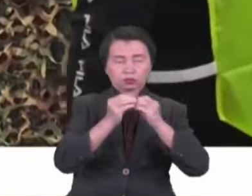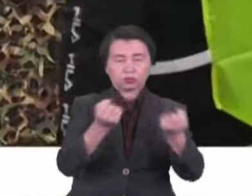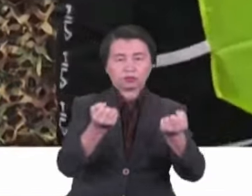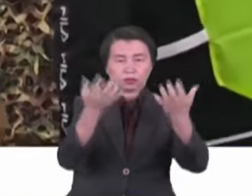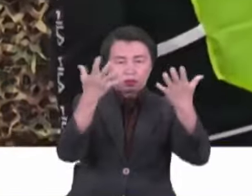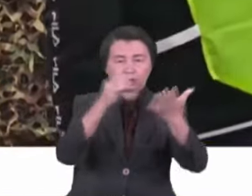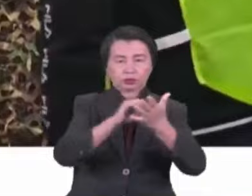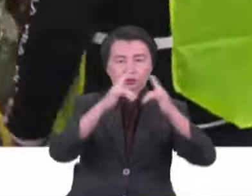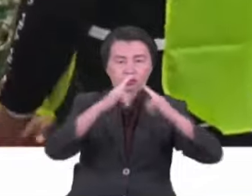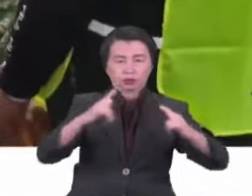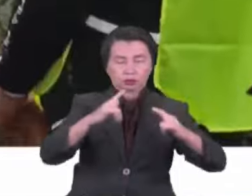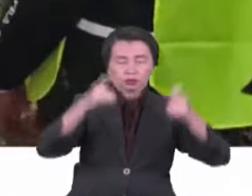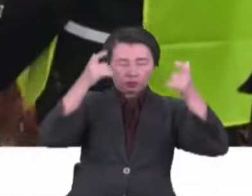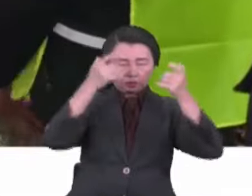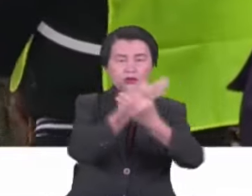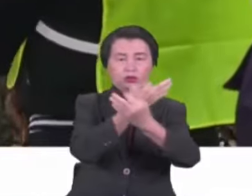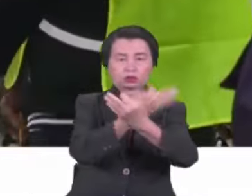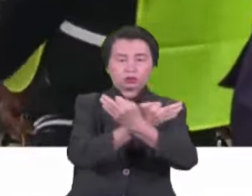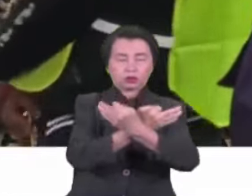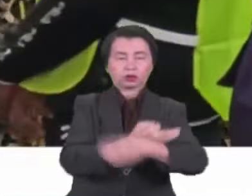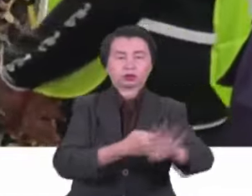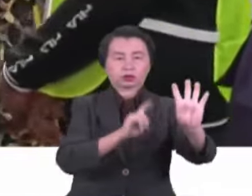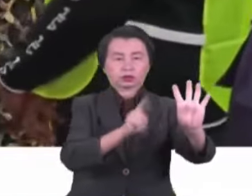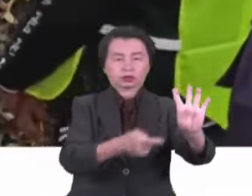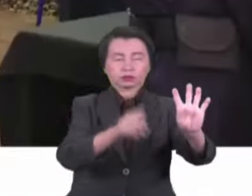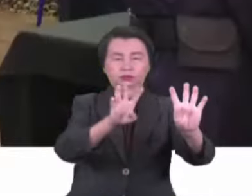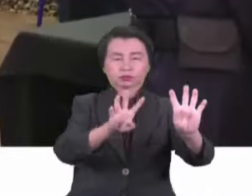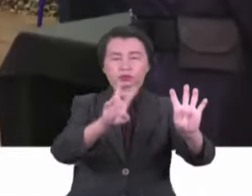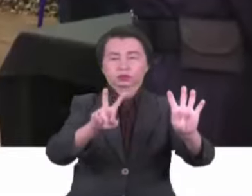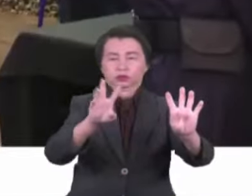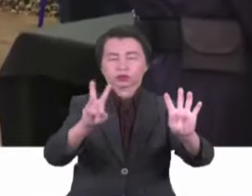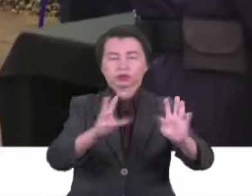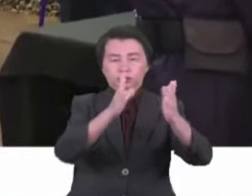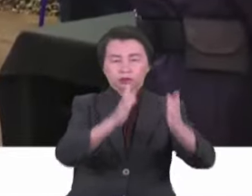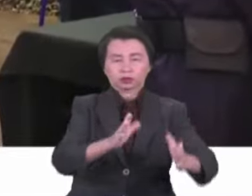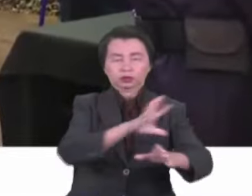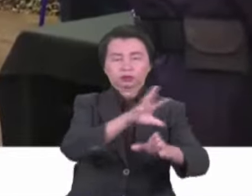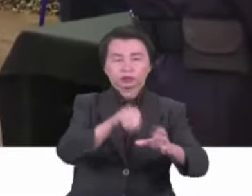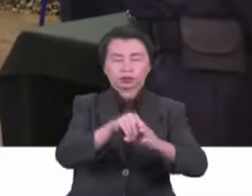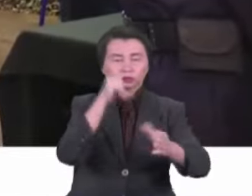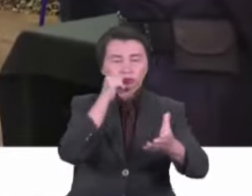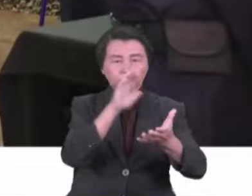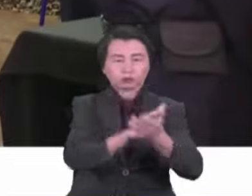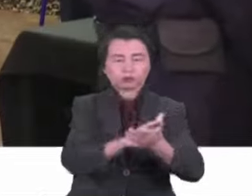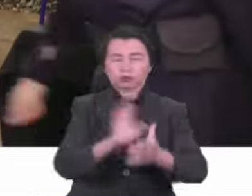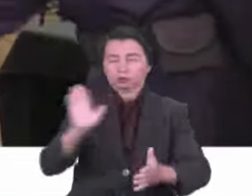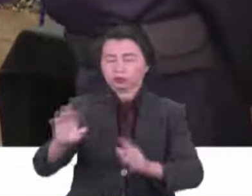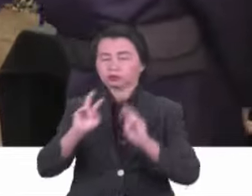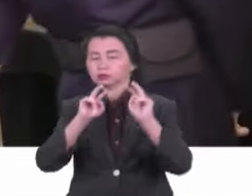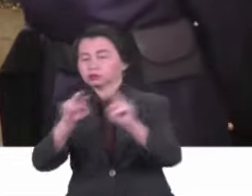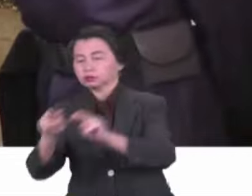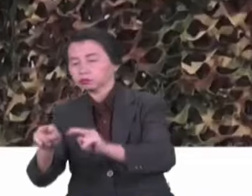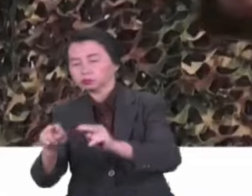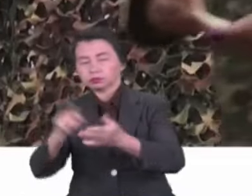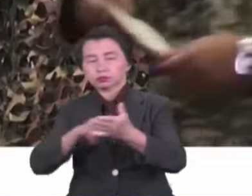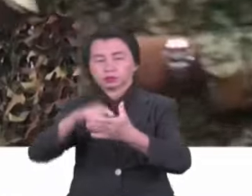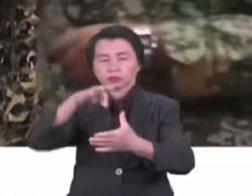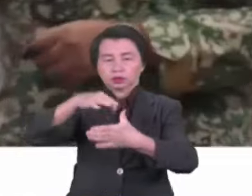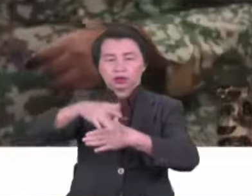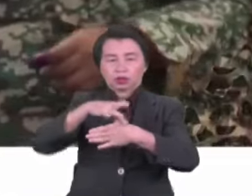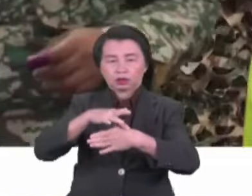ramai adalah di kem Mahkota Keluang seramai 4,426 termasuk pasangan. Beliau sebelum itu meninjau proses mengundi awal di